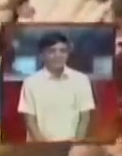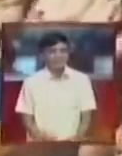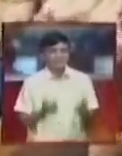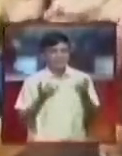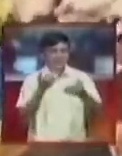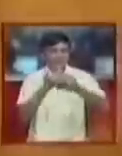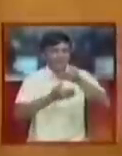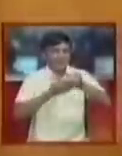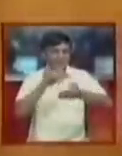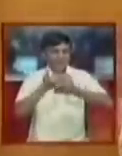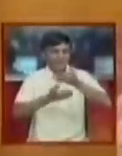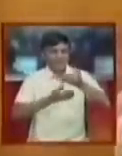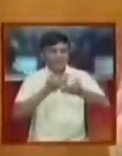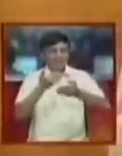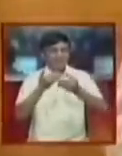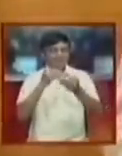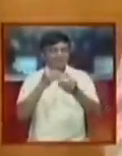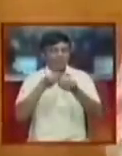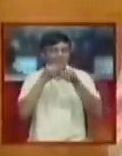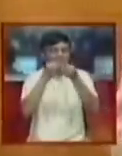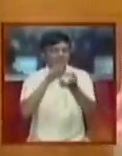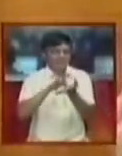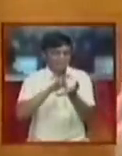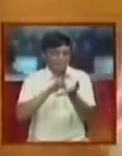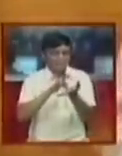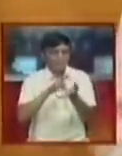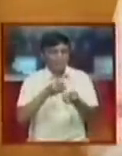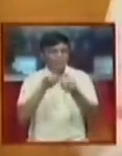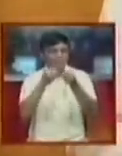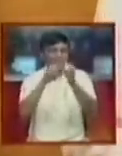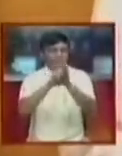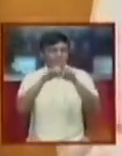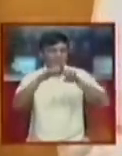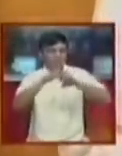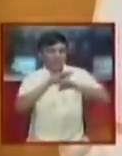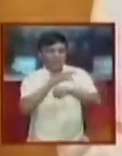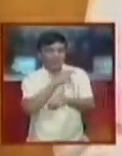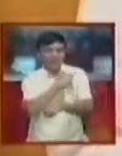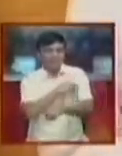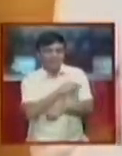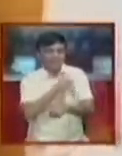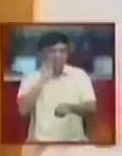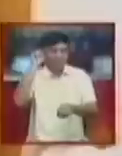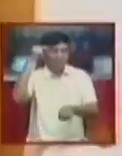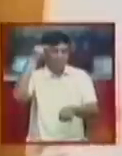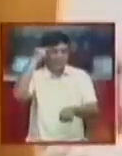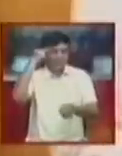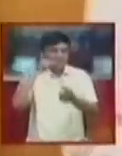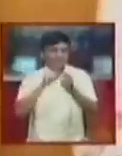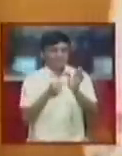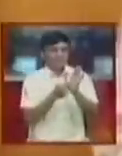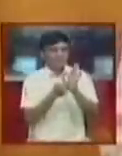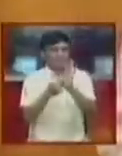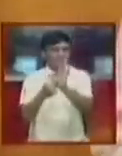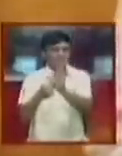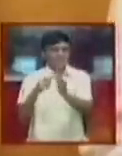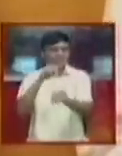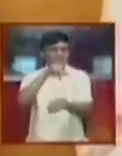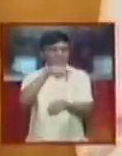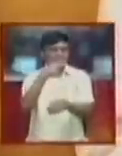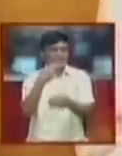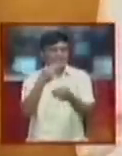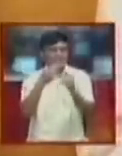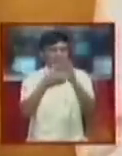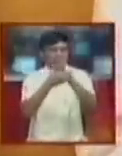Ito po ang proseso ng pagpapagamot para sa kanila. Papasok ka sa alinmang ospital ng gobyerno, ipapakita mo ang iyong PhilHealth